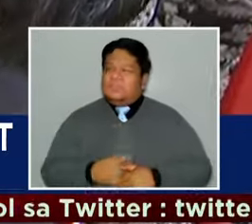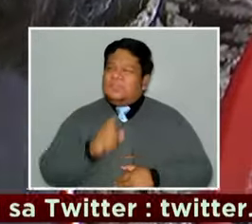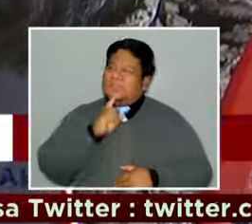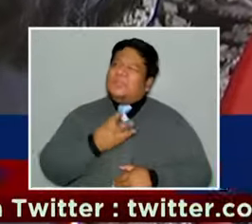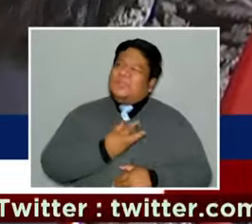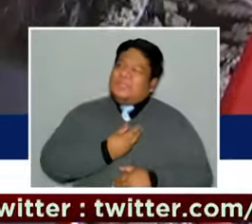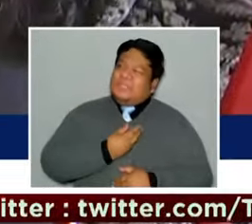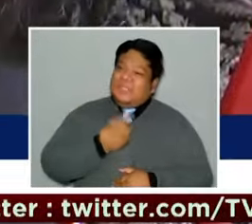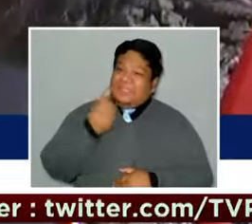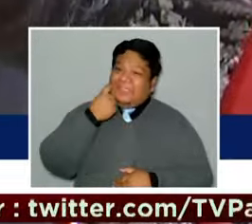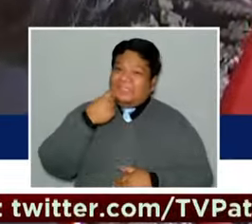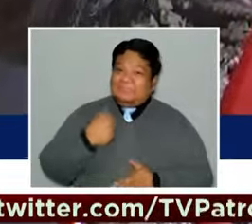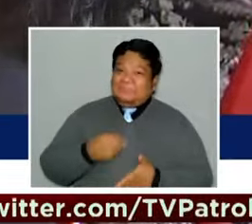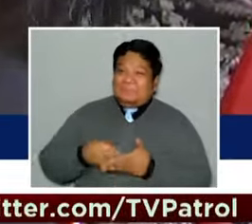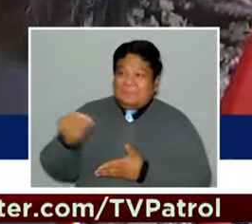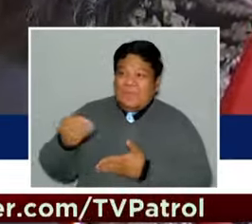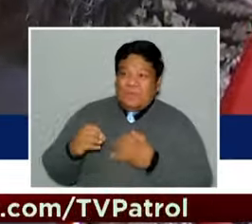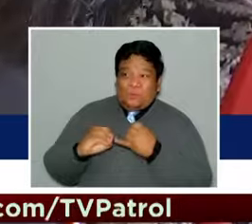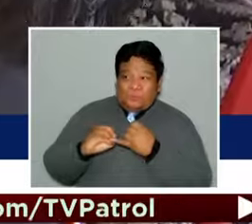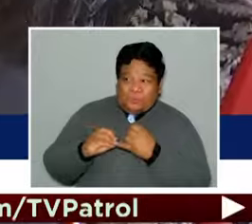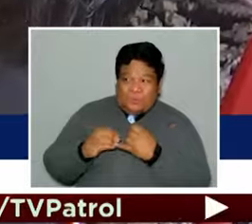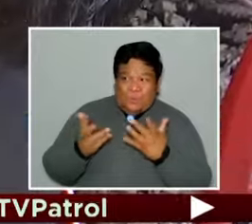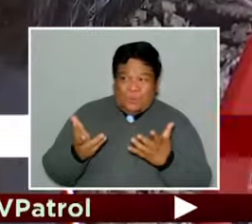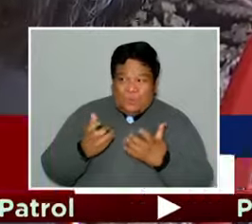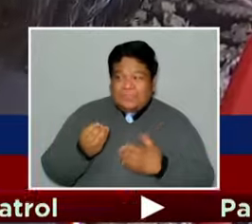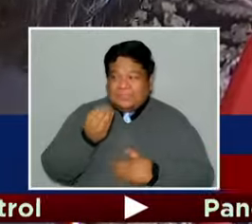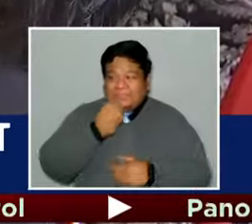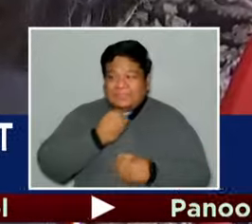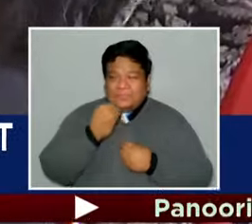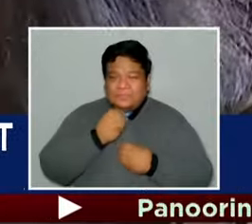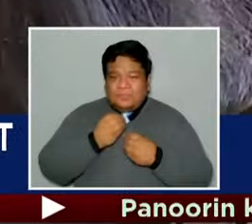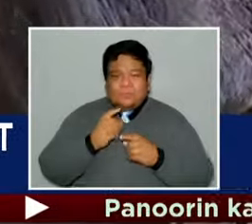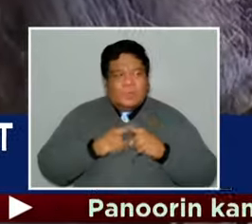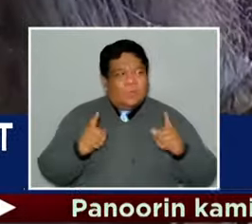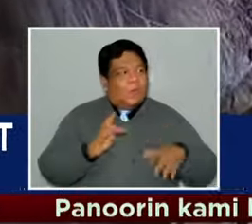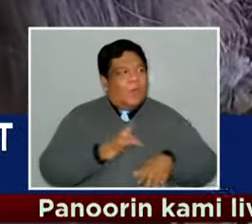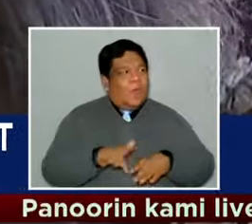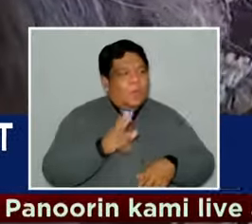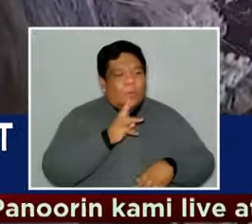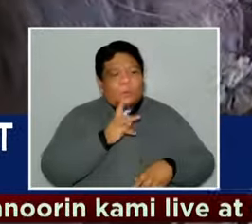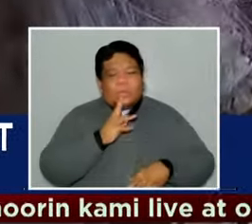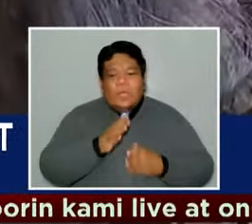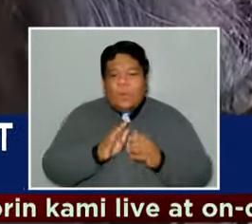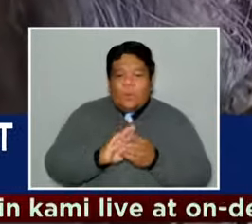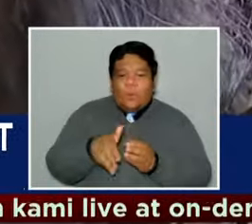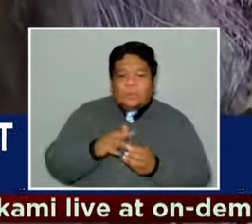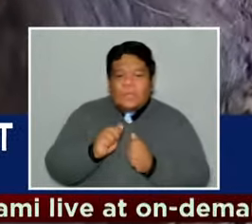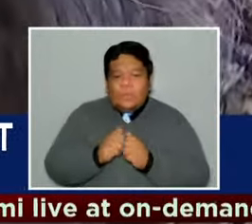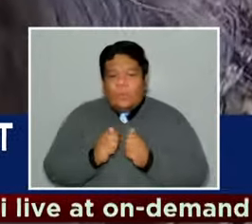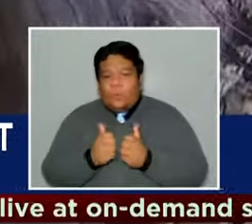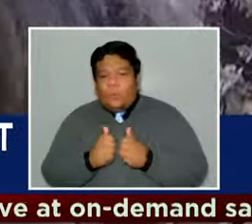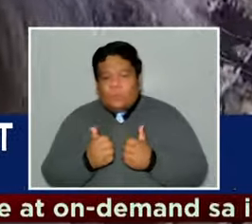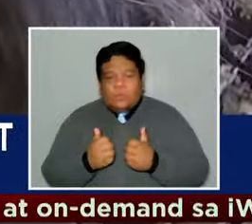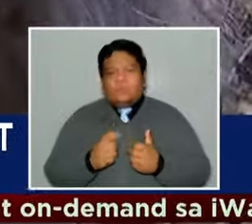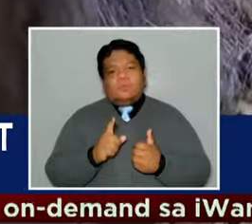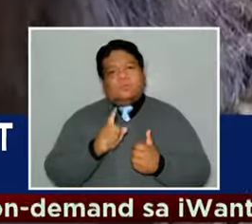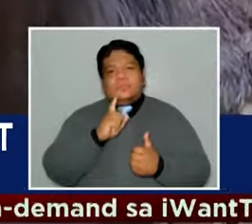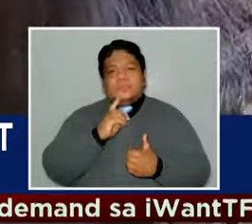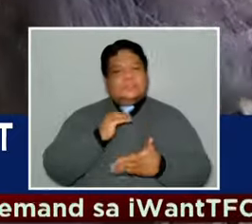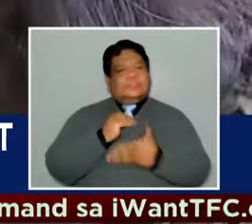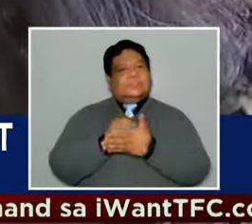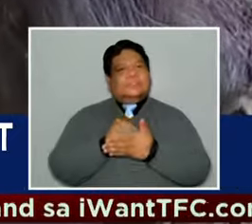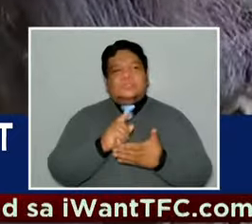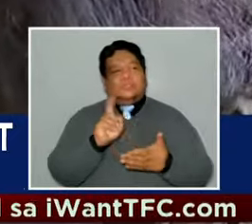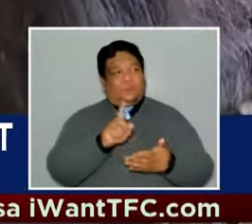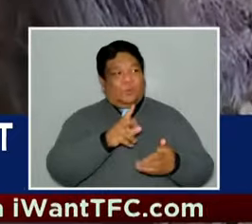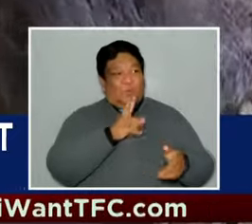kanina para on the way, kakainin lang namin. Eh wala kaming tubig pang hugas. As long na iniiwasan namin hanggat maaari yung